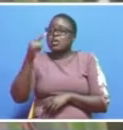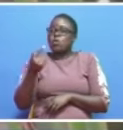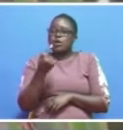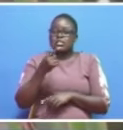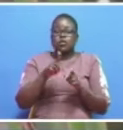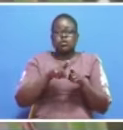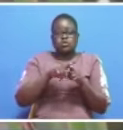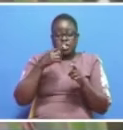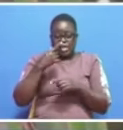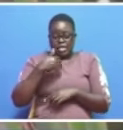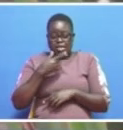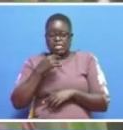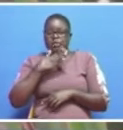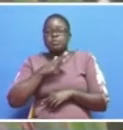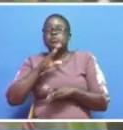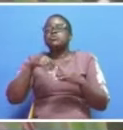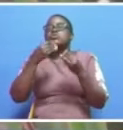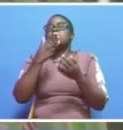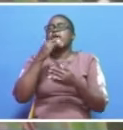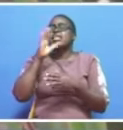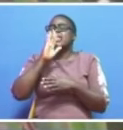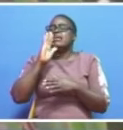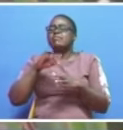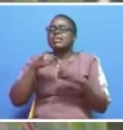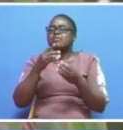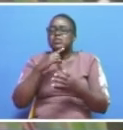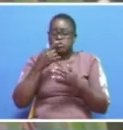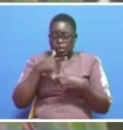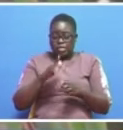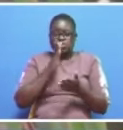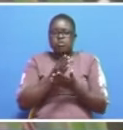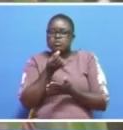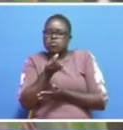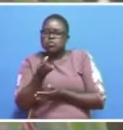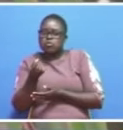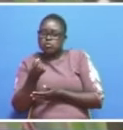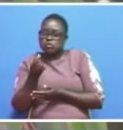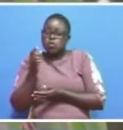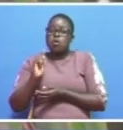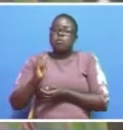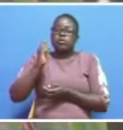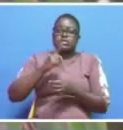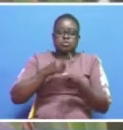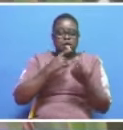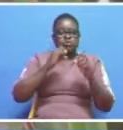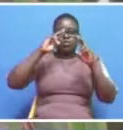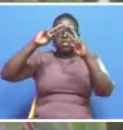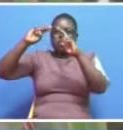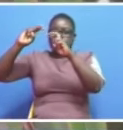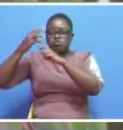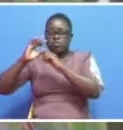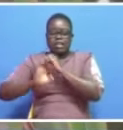na andumanenga na mana lea unenga na iki tuweka na ina siyasa ndogo ndogo tuoka issues ya ndi ya Kenya